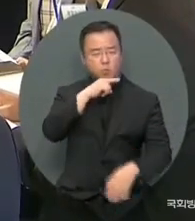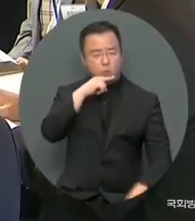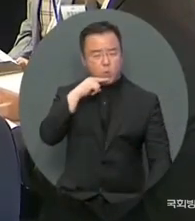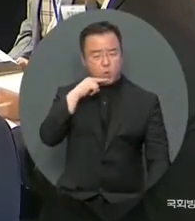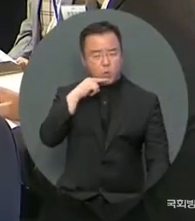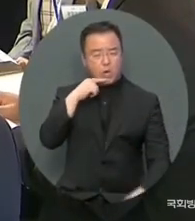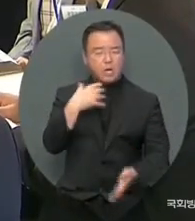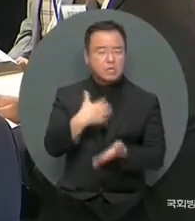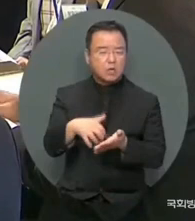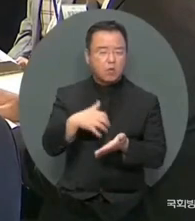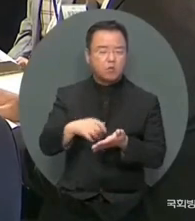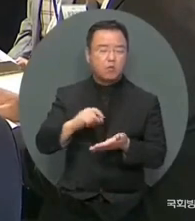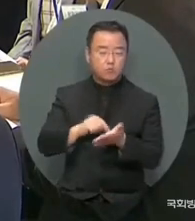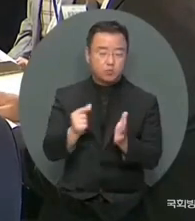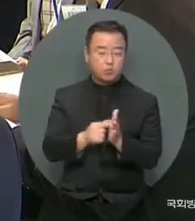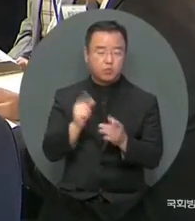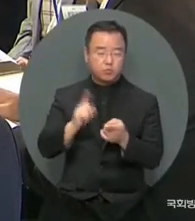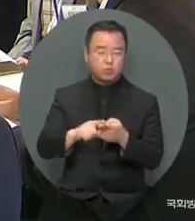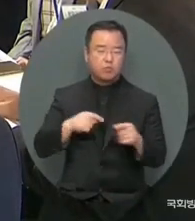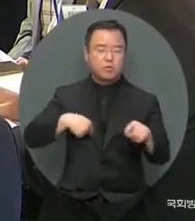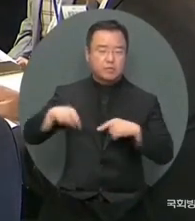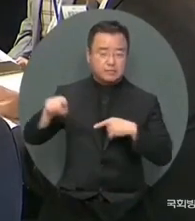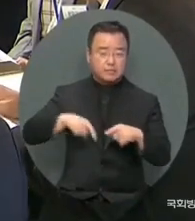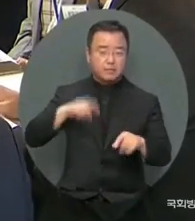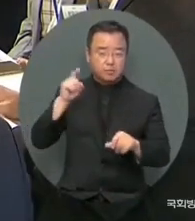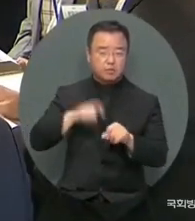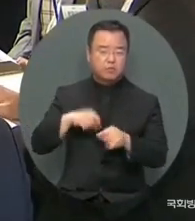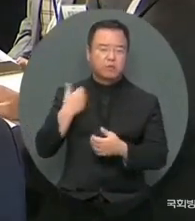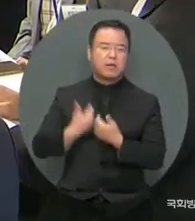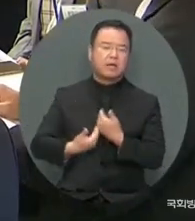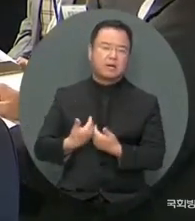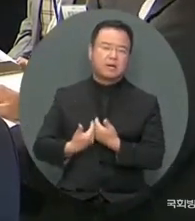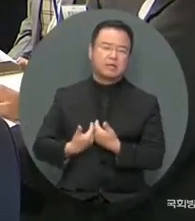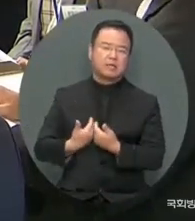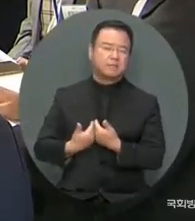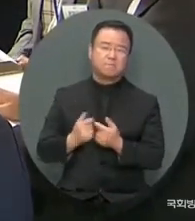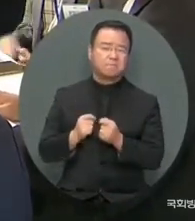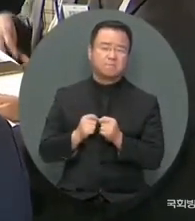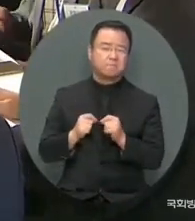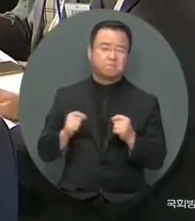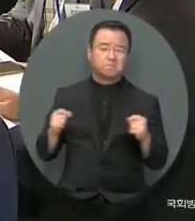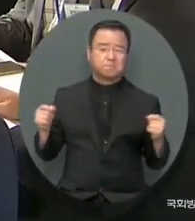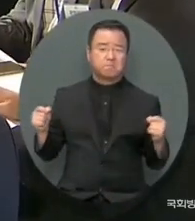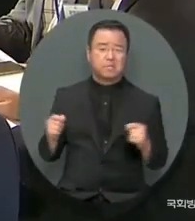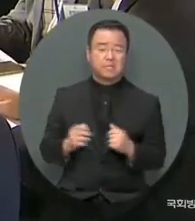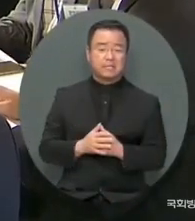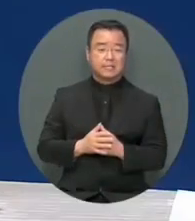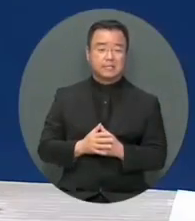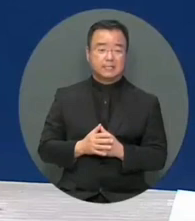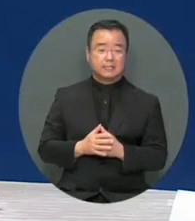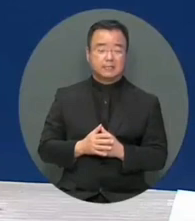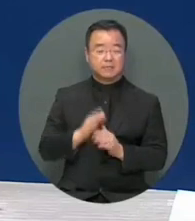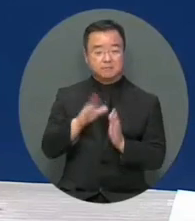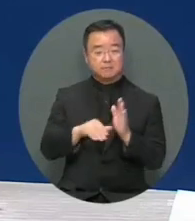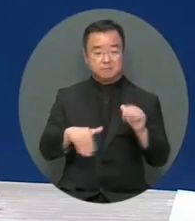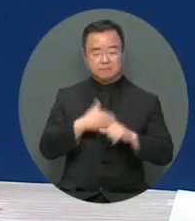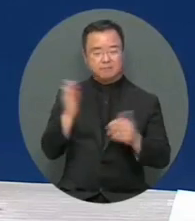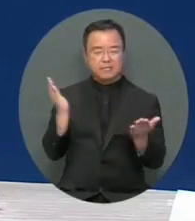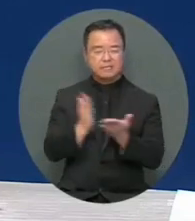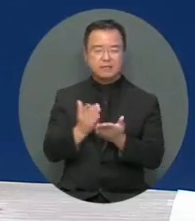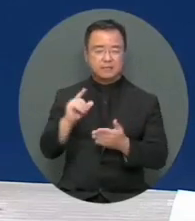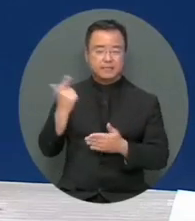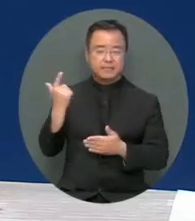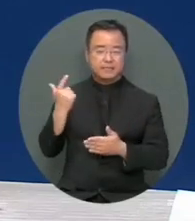놓고 정치적인 그 갈등이 너무 길어져서 시기적으로 적절하지 않아서 하반기로